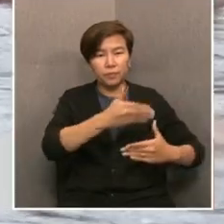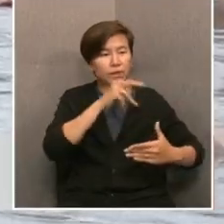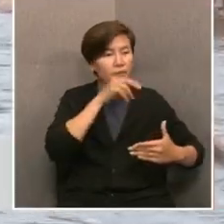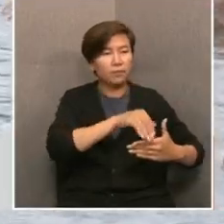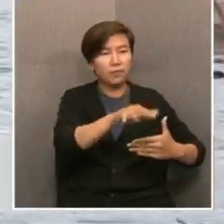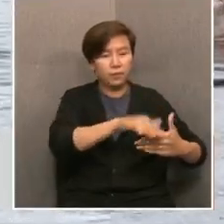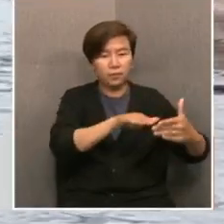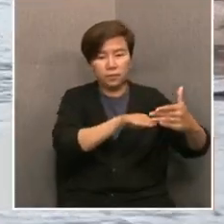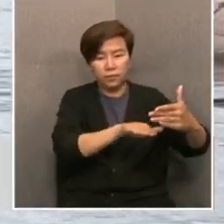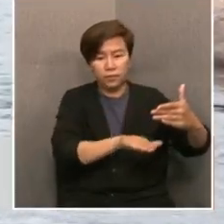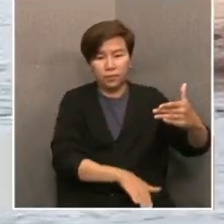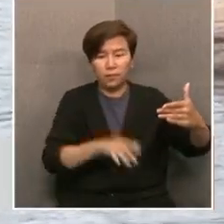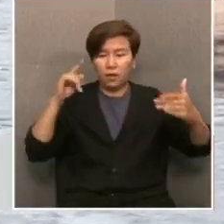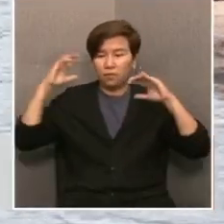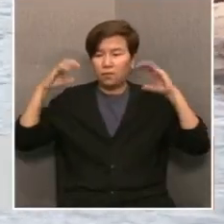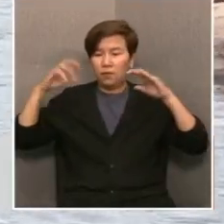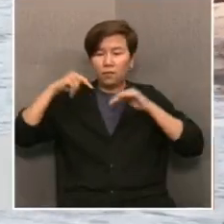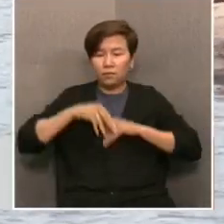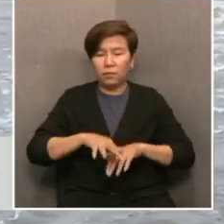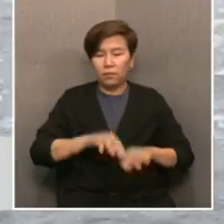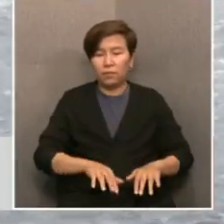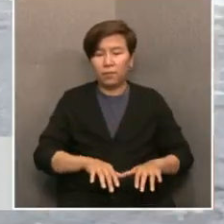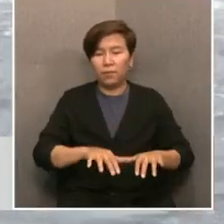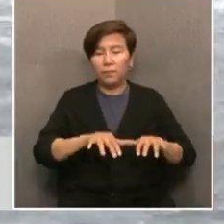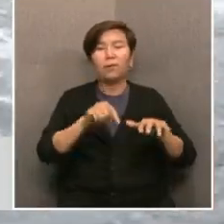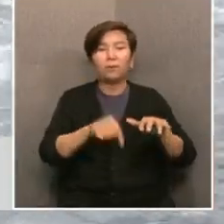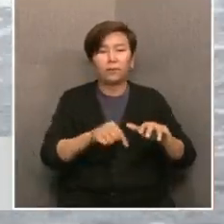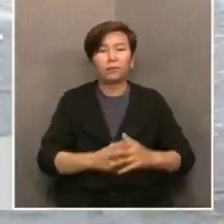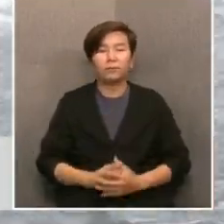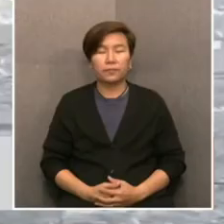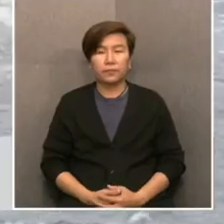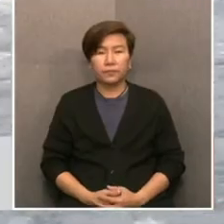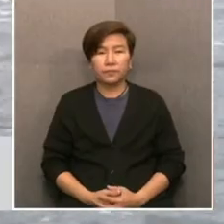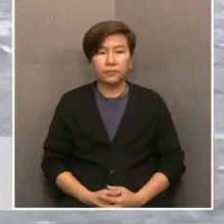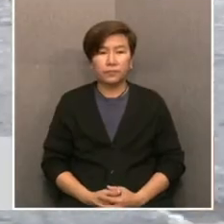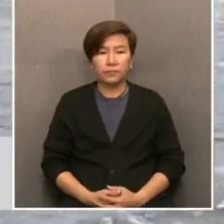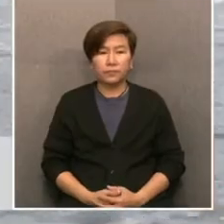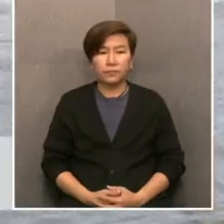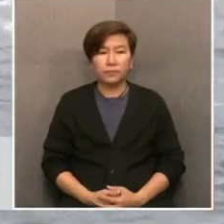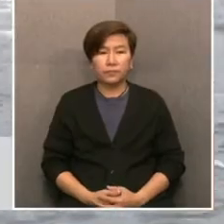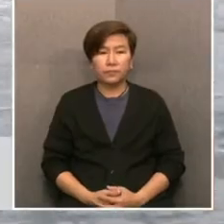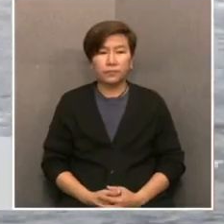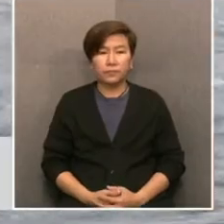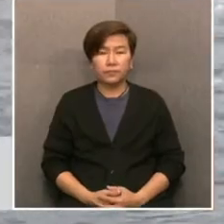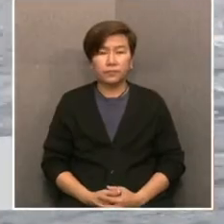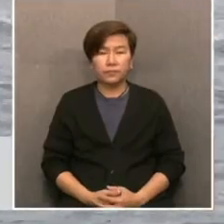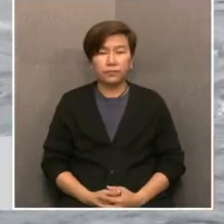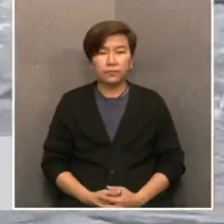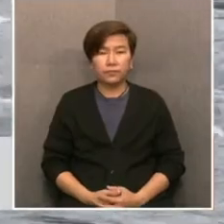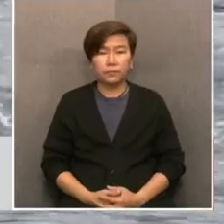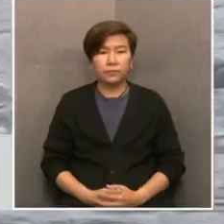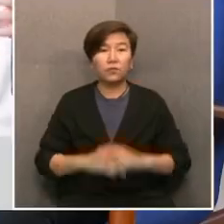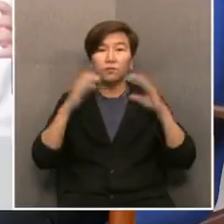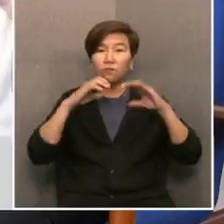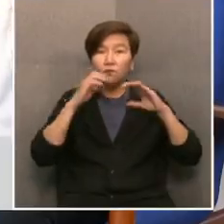ระบายเข้าไป มันต่างกันเนี่ยครับอาจารย์ระหว่างพื้นที่หน่วงน้ำฝนกับพื้นที่กักเก็บน้ำ พื้นที่หน่วงน้ำฝนอย่างที่บอกว่าถ้าฝนไม่ตก